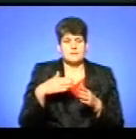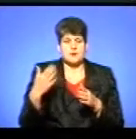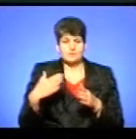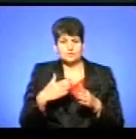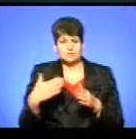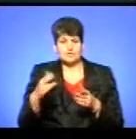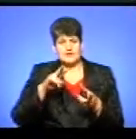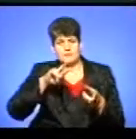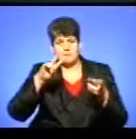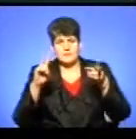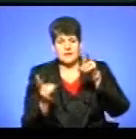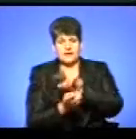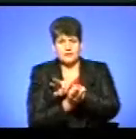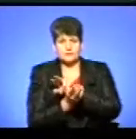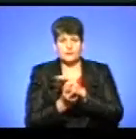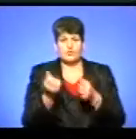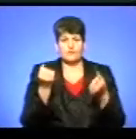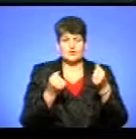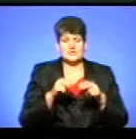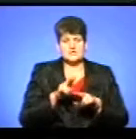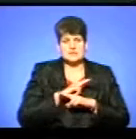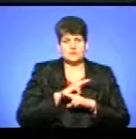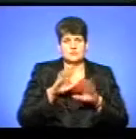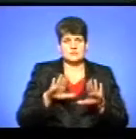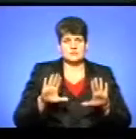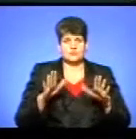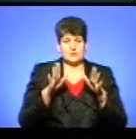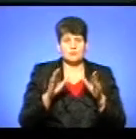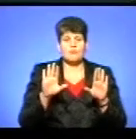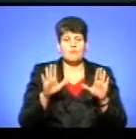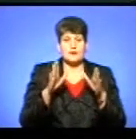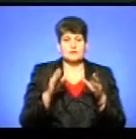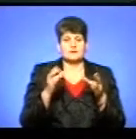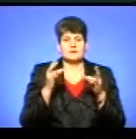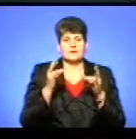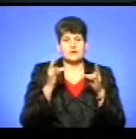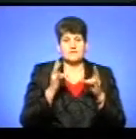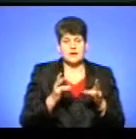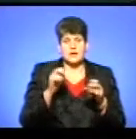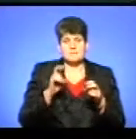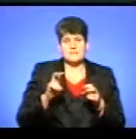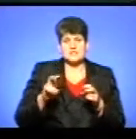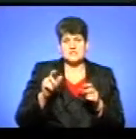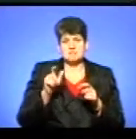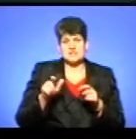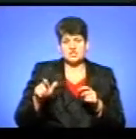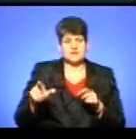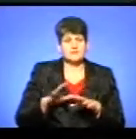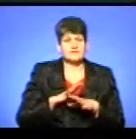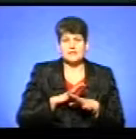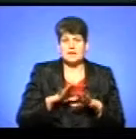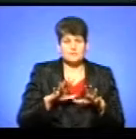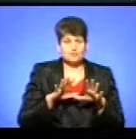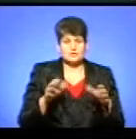засіб перекинувся. Водій загинув на місці події. На момент аварії пасажирів в автобусі не було, каже Сергій Крета. Зараз